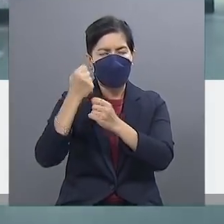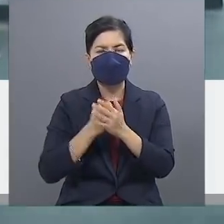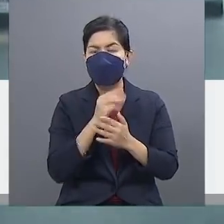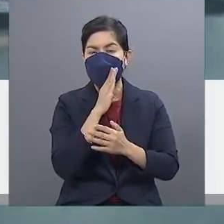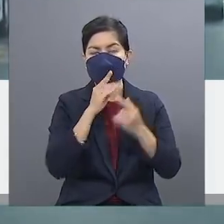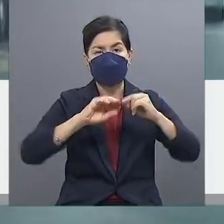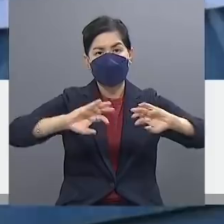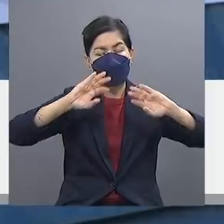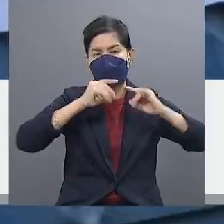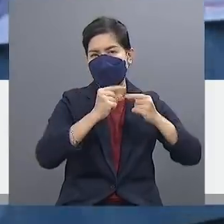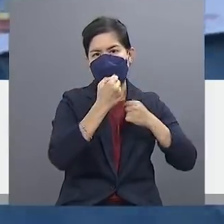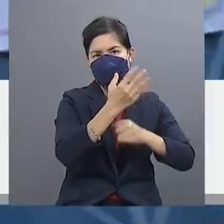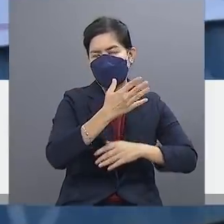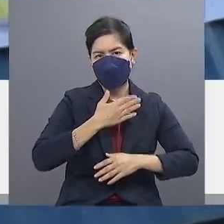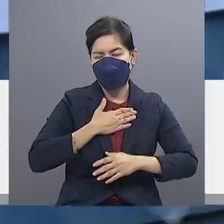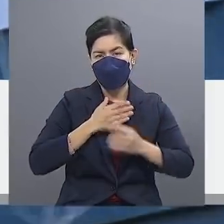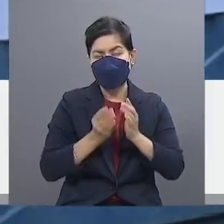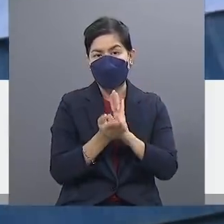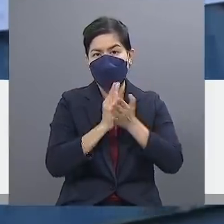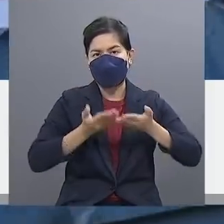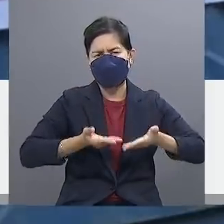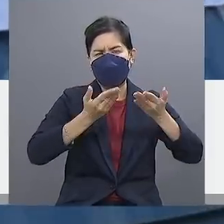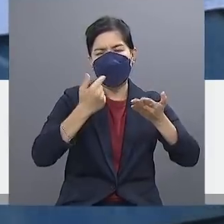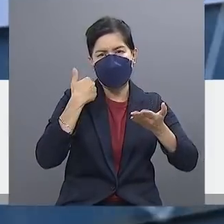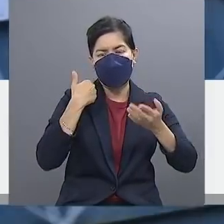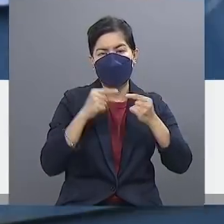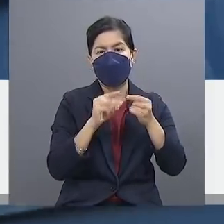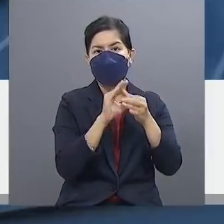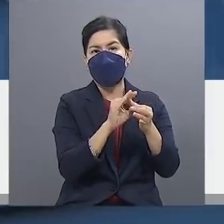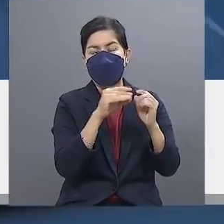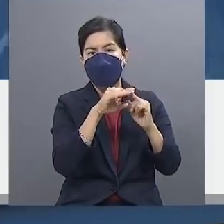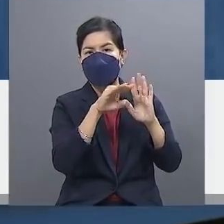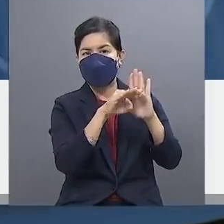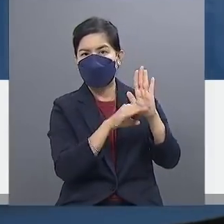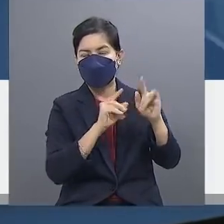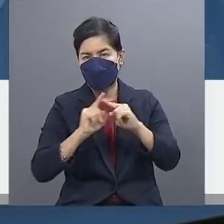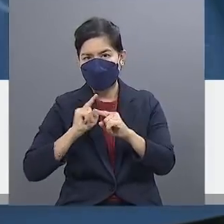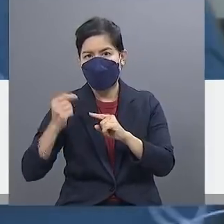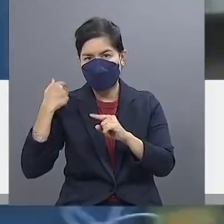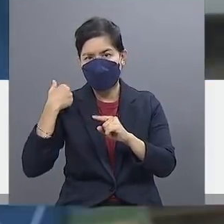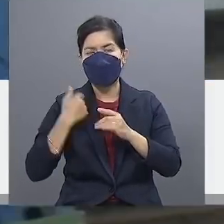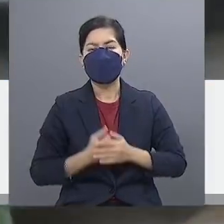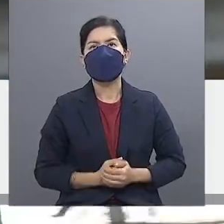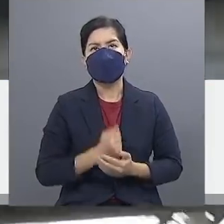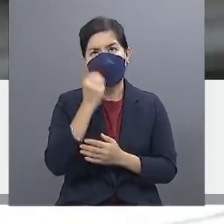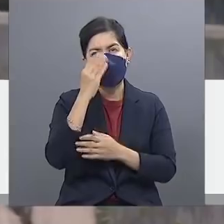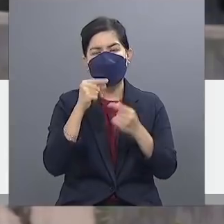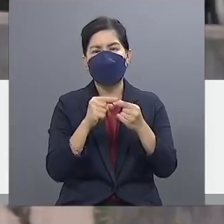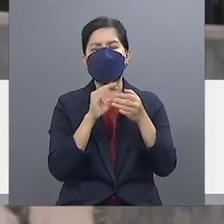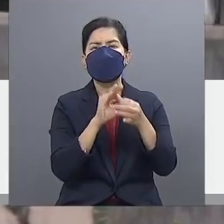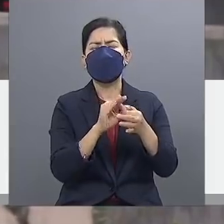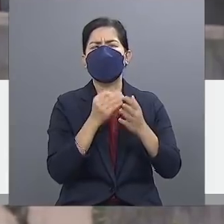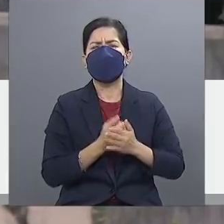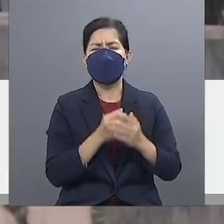งนี้สหพันธ์การขนส่งทางบกแห่งประเทศไทยยื่นคำขาดให้รัฐบาลตอบรับหรือออกมาตรการมาแก้ไขปัญหาภายใน7วันโ